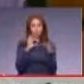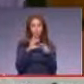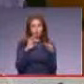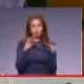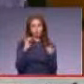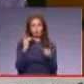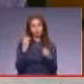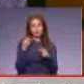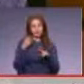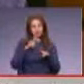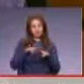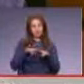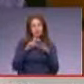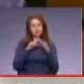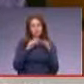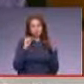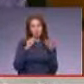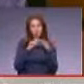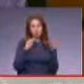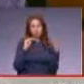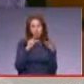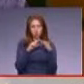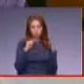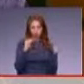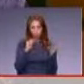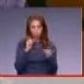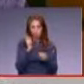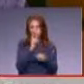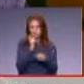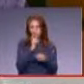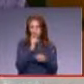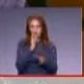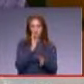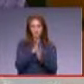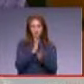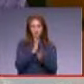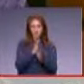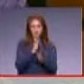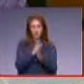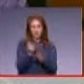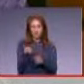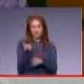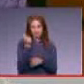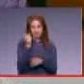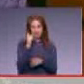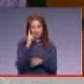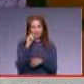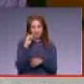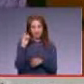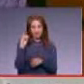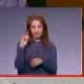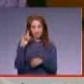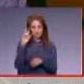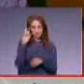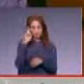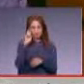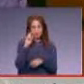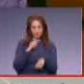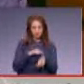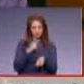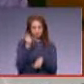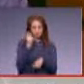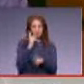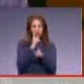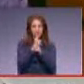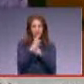كثيرة، موضوعات حساسة ودقيقة. أتصور أن مدام نبيلة لأول مرة تتكلم عنها. بعد قليل هتشرفني في